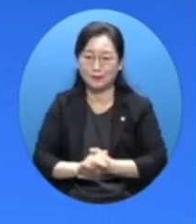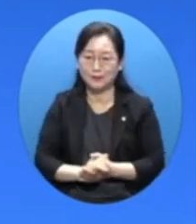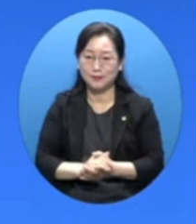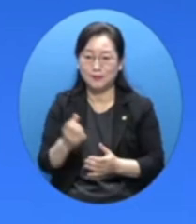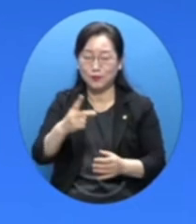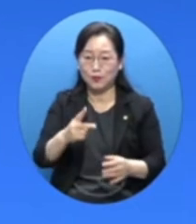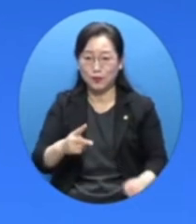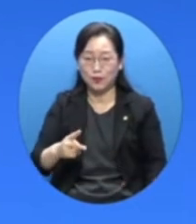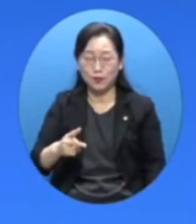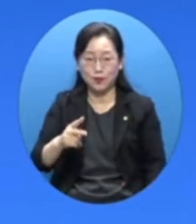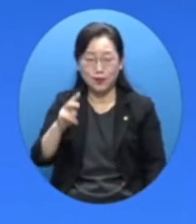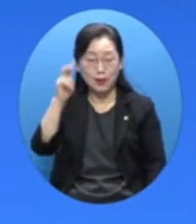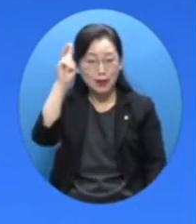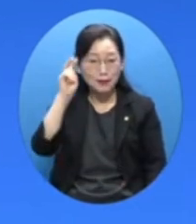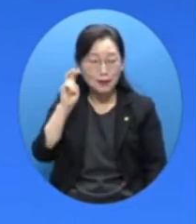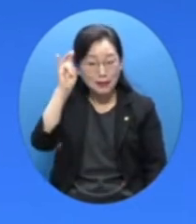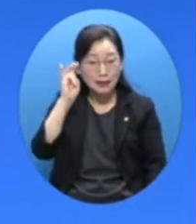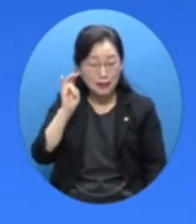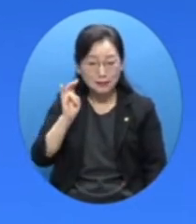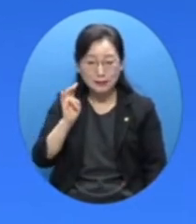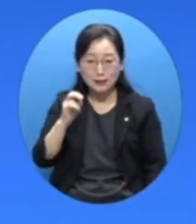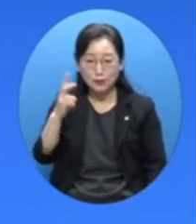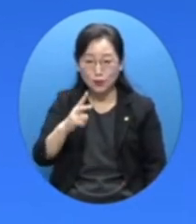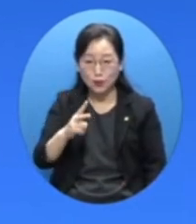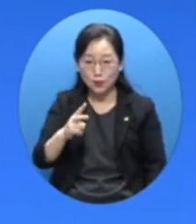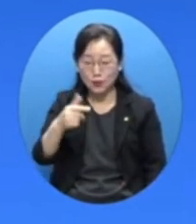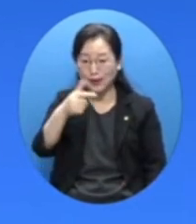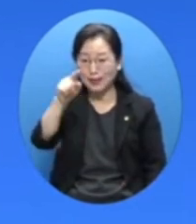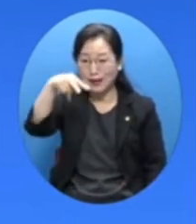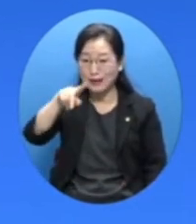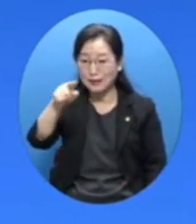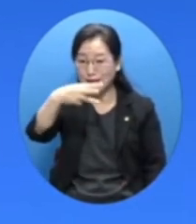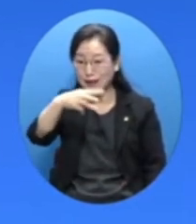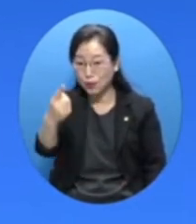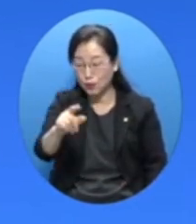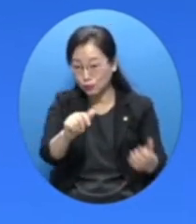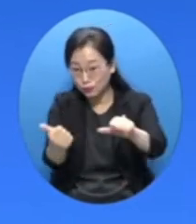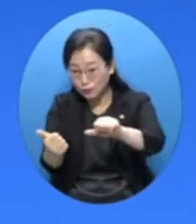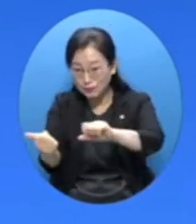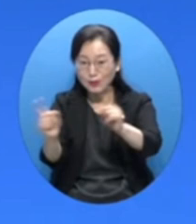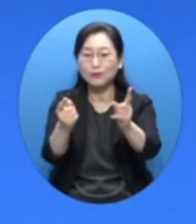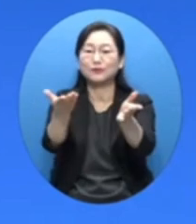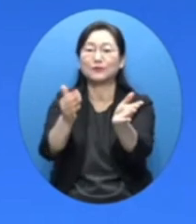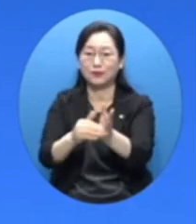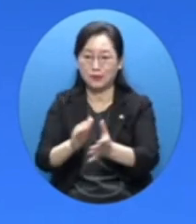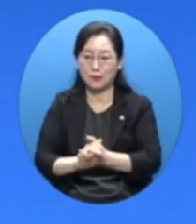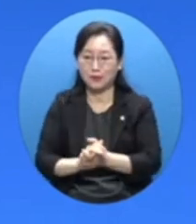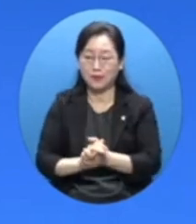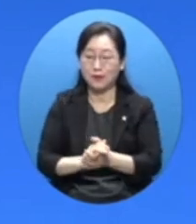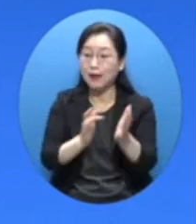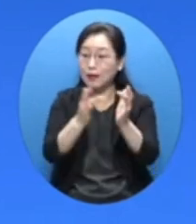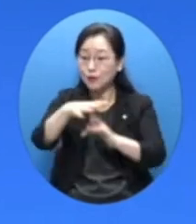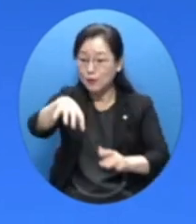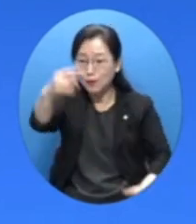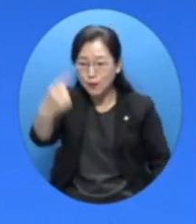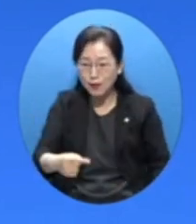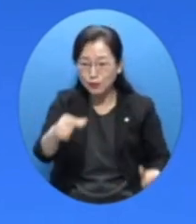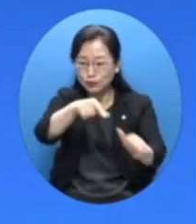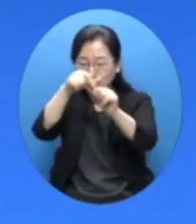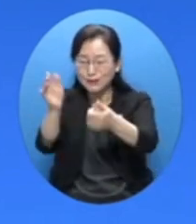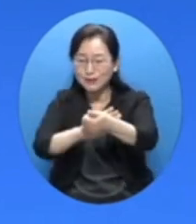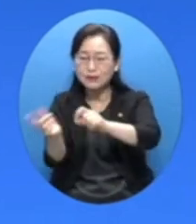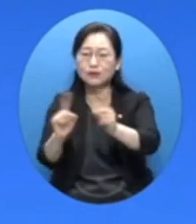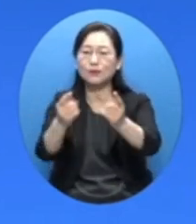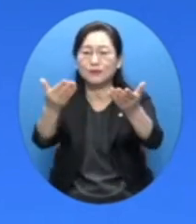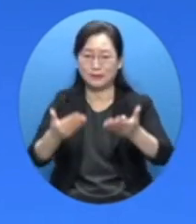마르다 마리아에 오라버니 나사를 살려주셨습니다 예수님께 남은 누구든지 구원받고 시험을 받는